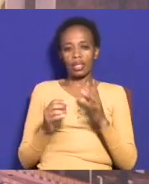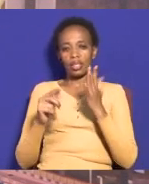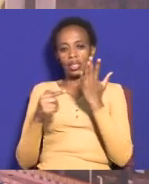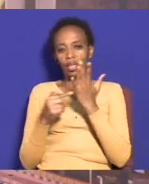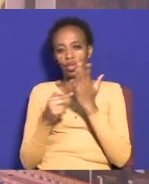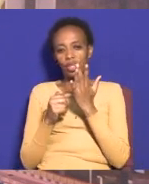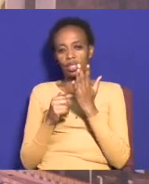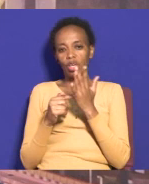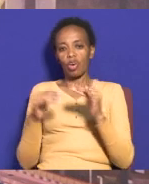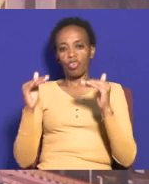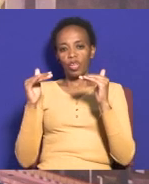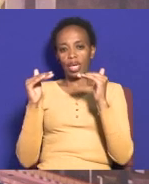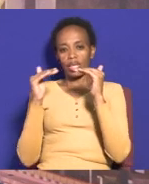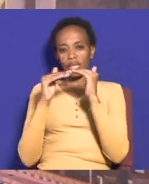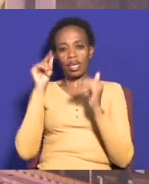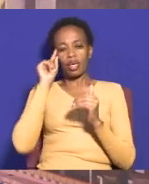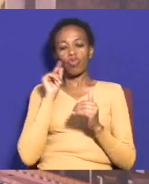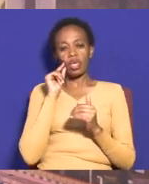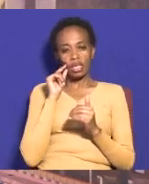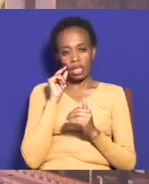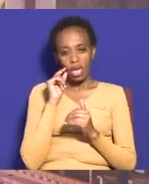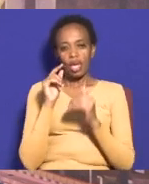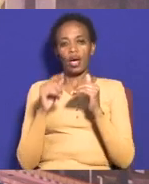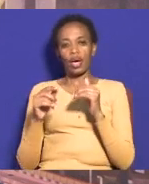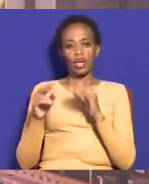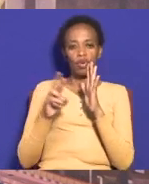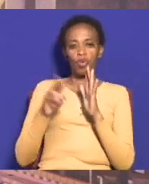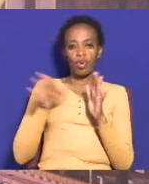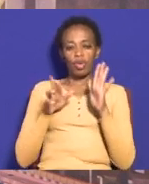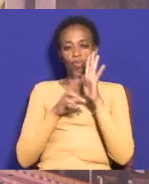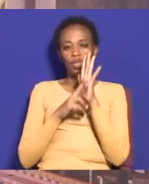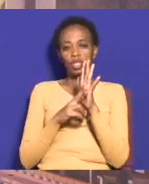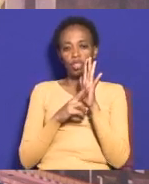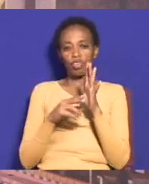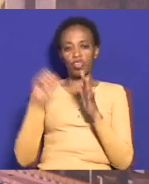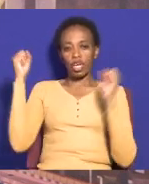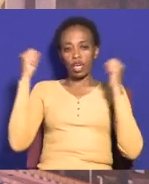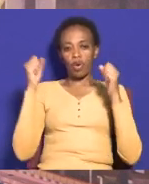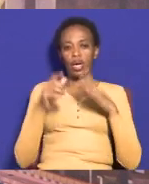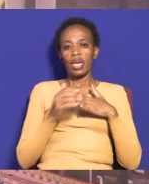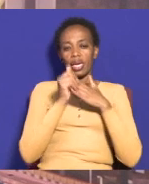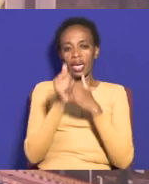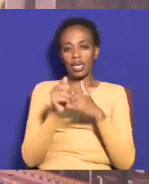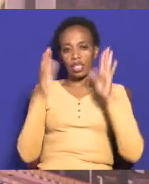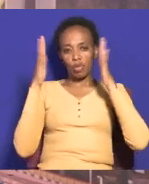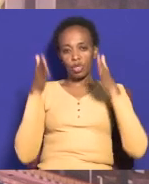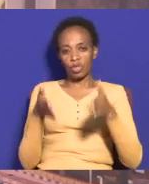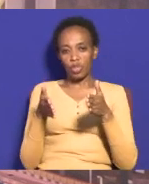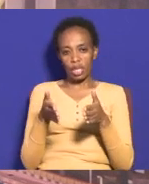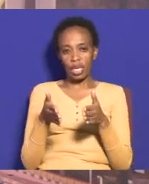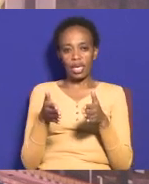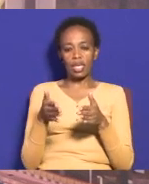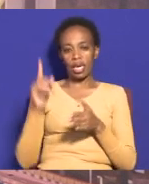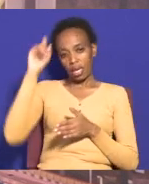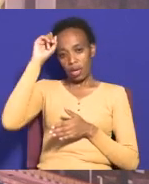teknolojia kwa usawa wa jinsia. Mwakilishi wa wanawake Nyandarua Faith Gitau aliongoza hafla kuadhimisha siku ya leo huko